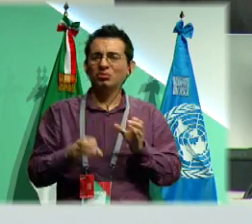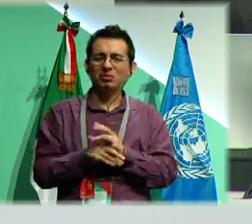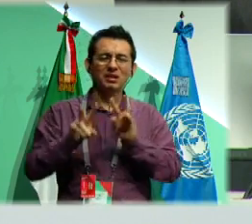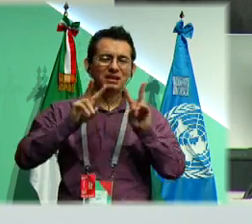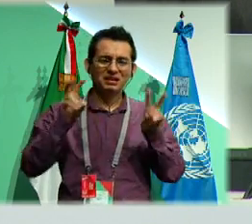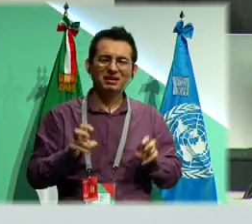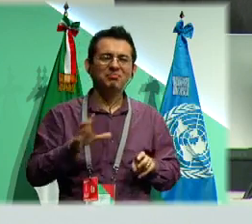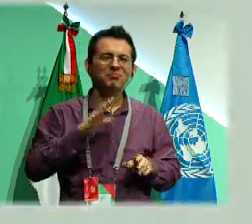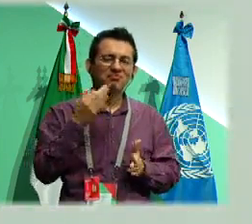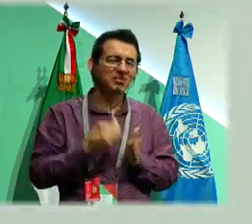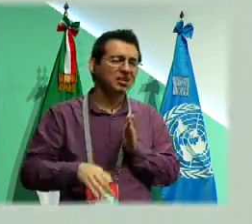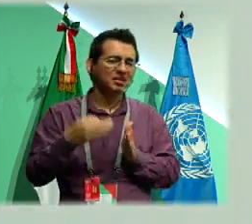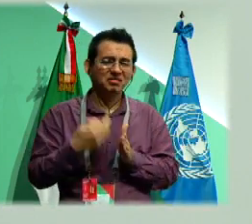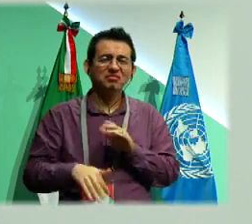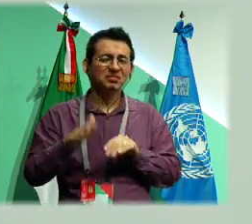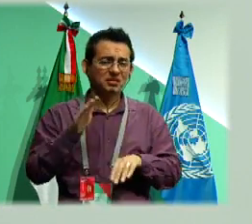questions